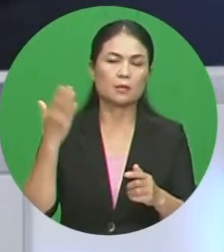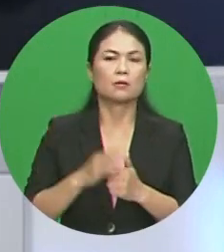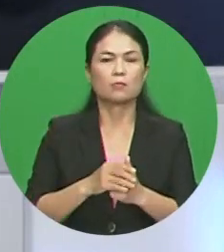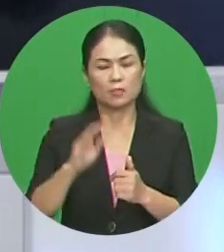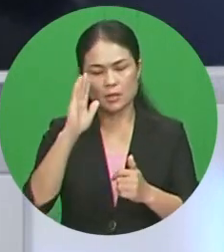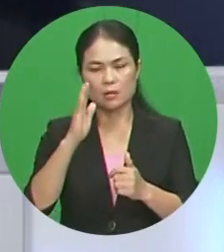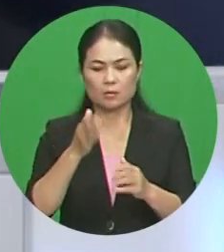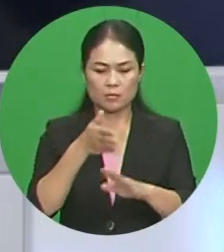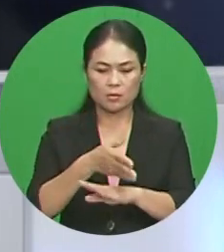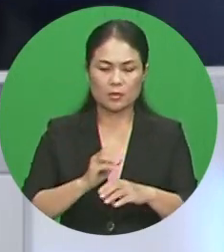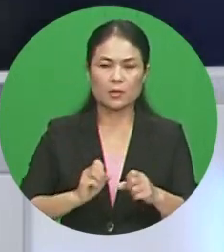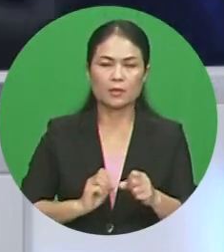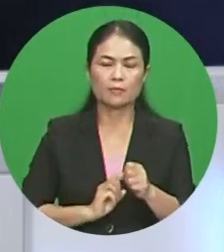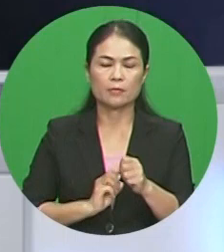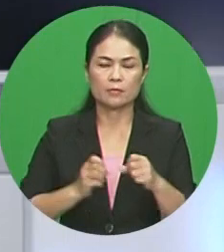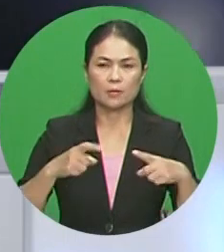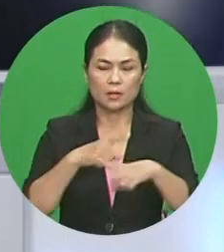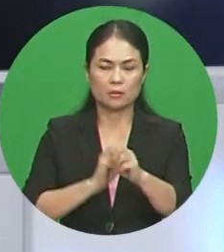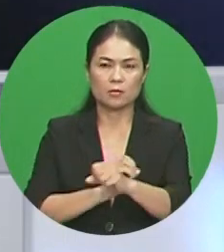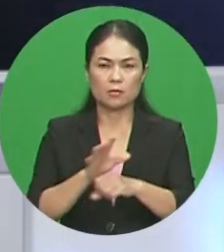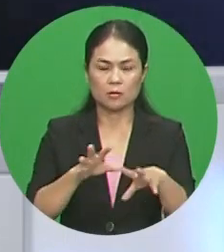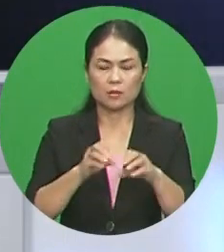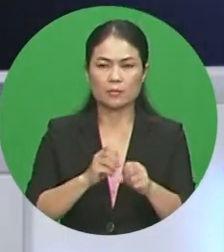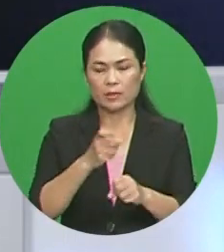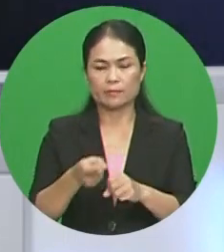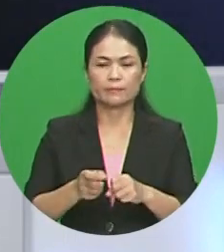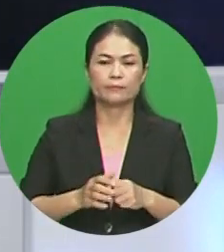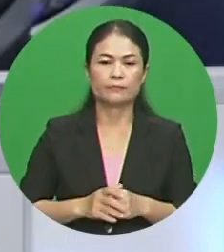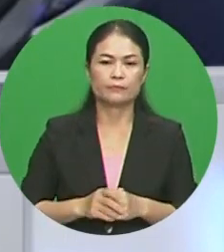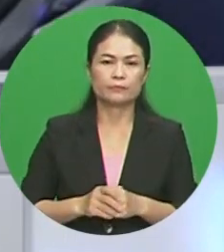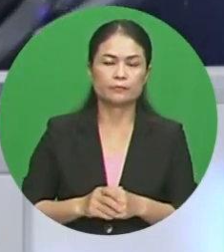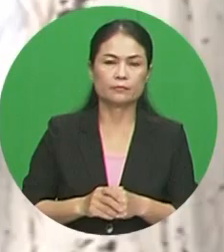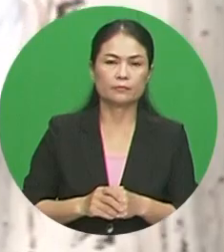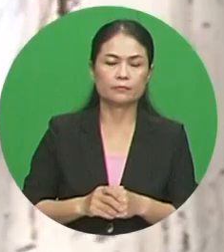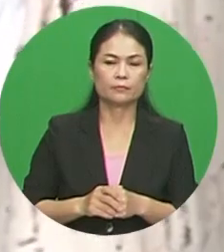រូបលោកក៏បានឆ្លងវីរុសកូវីដ-19និងបានទទួលមរណភាព